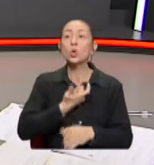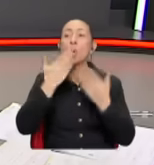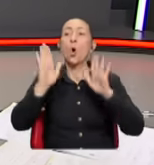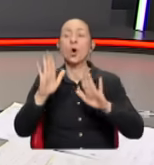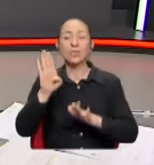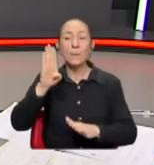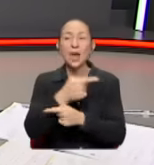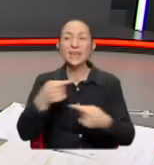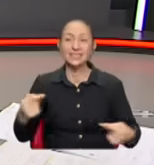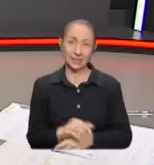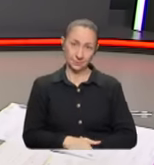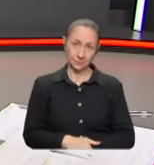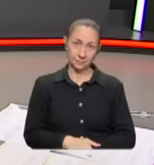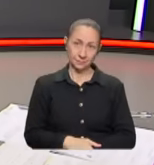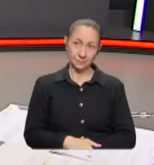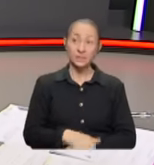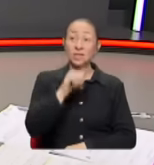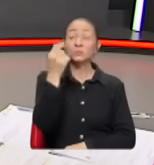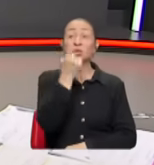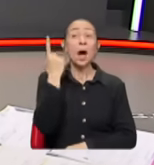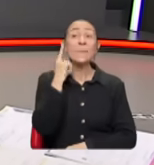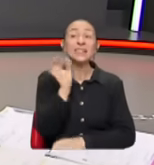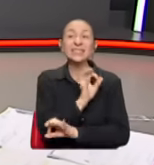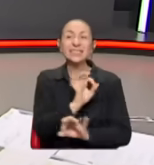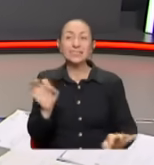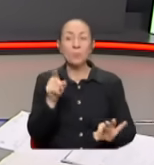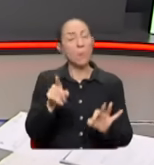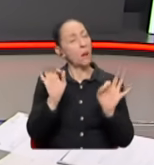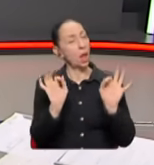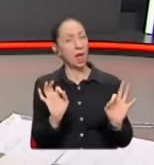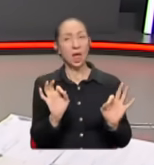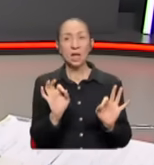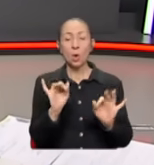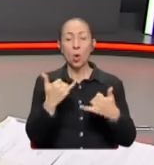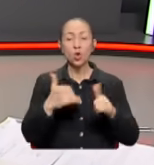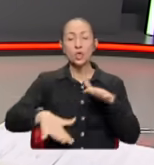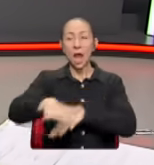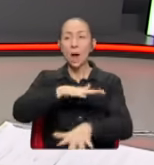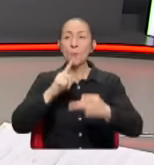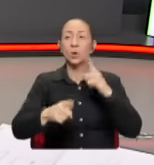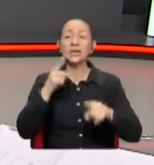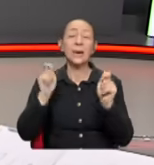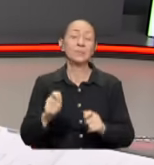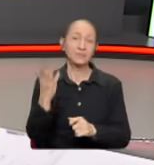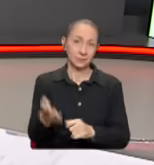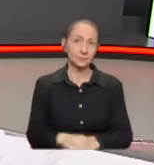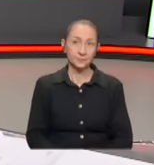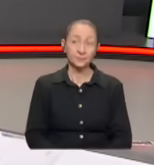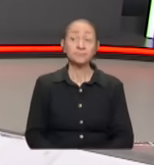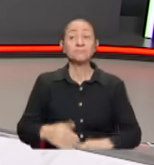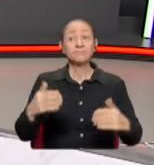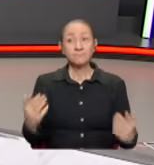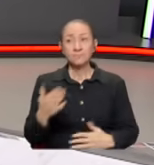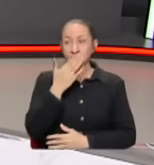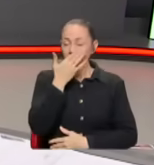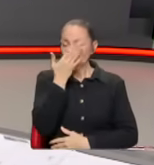ve demokrasi eksikliği. Hiçbir şeyden haberimiz olmadan böyle entrikalarla siyaset yürütülmesi. Evet